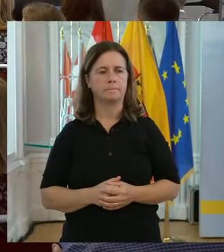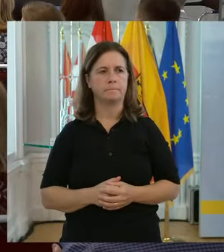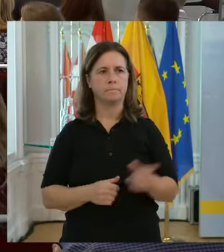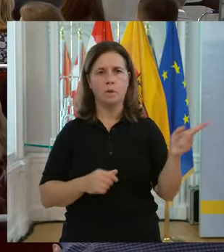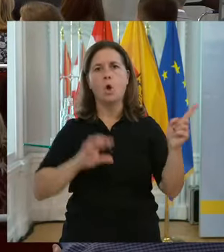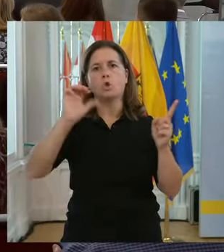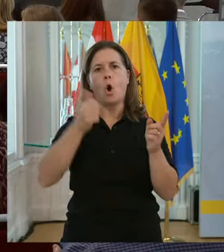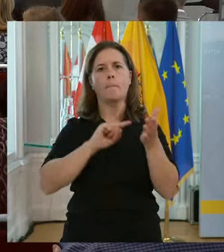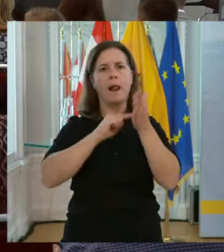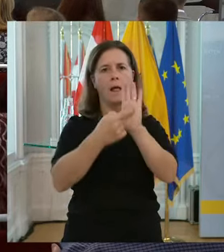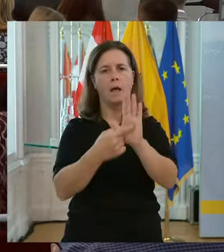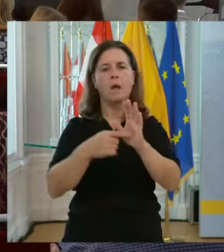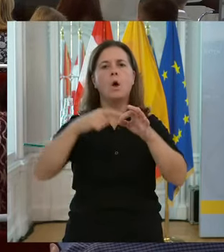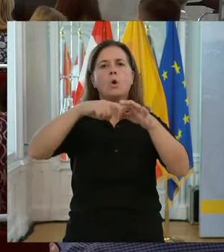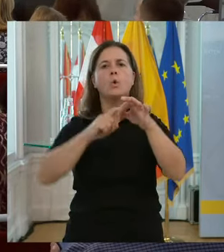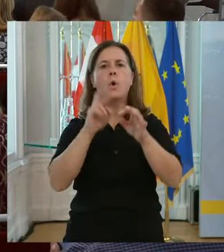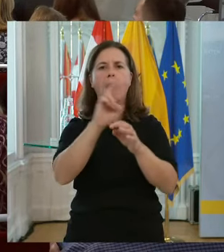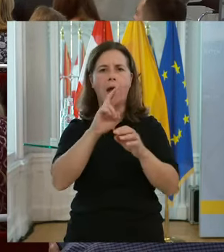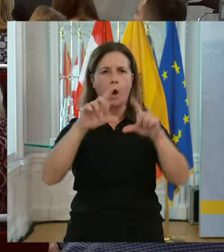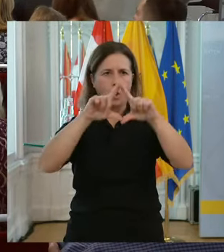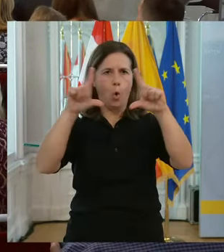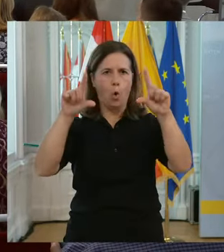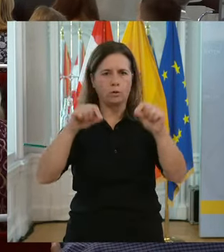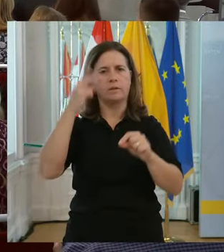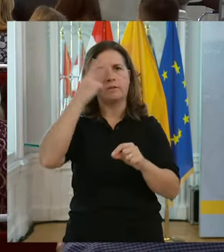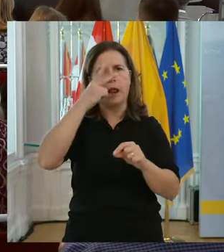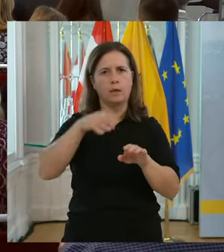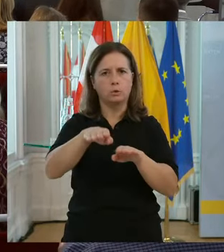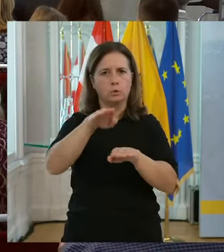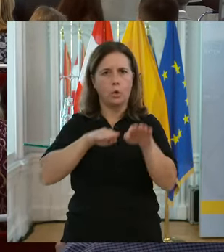Zeigen wir noch einmal den QR-Code, bitte, Bernhard, zurück.